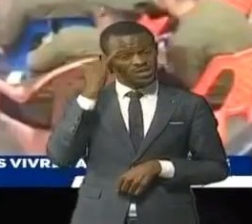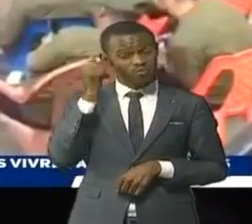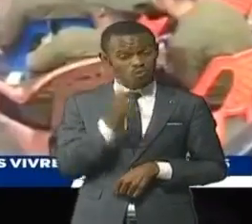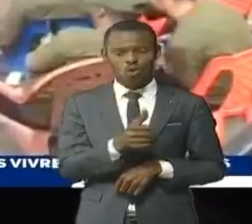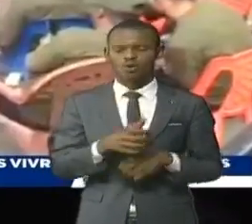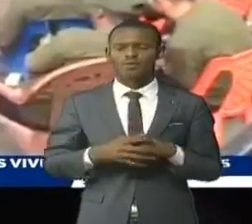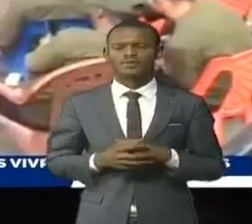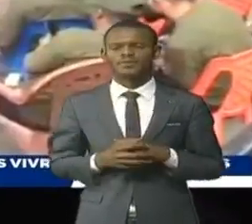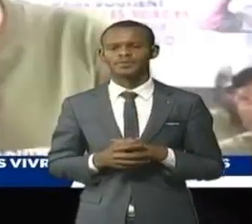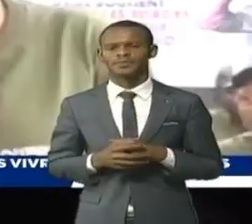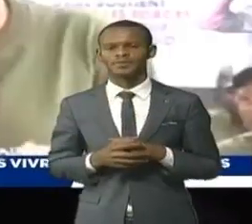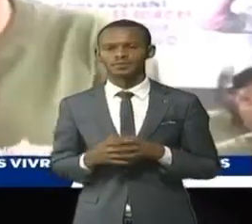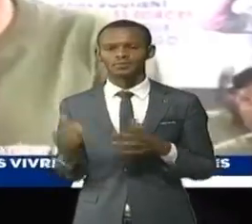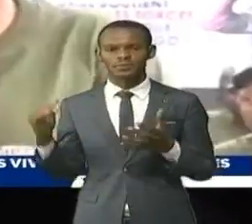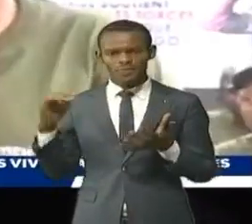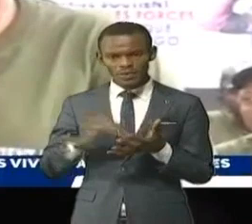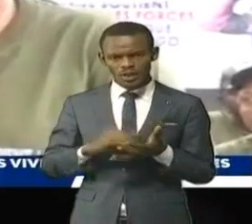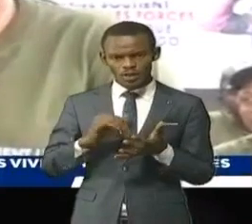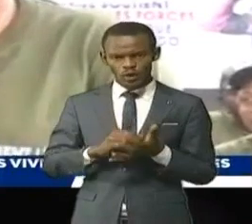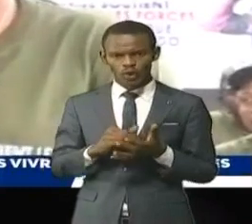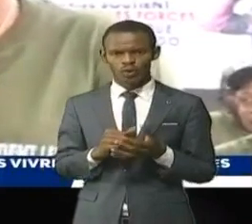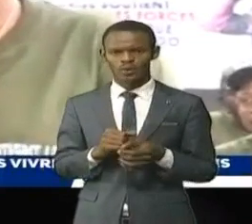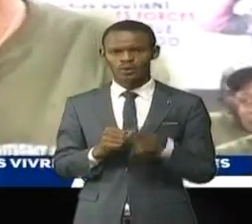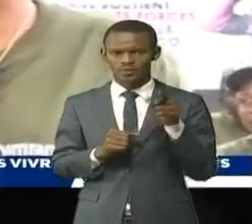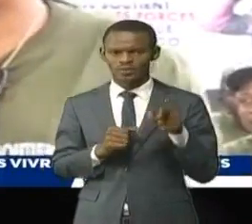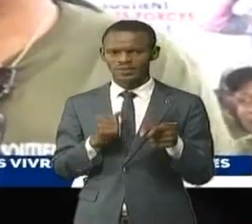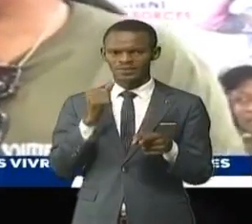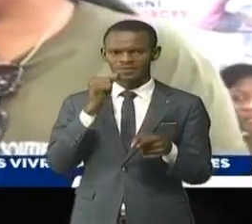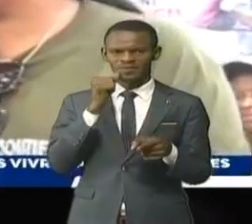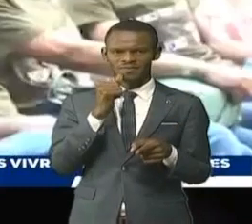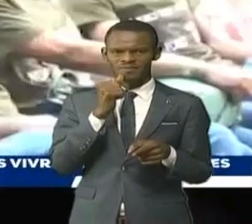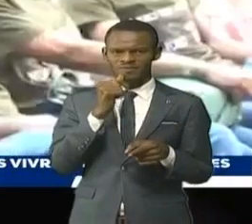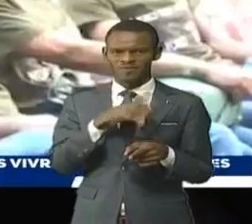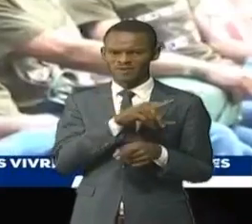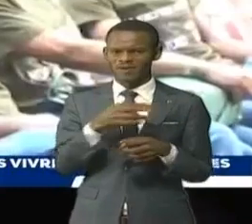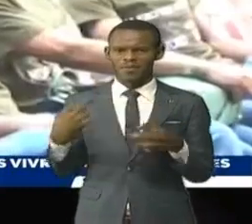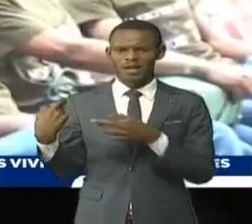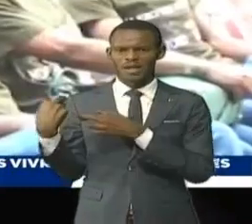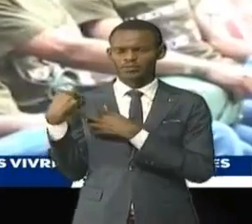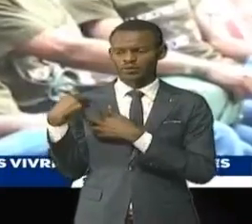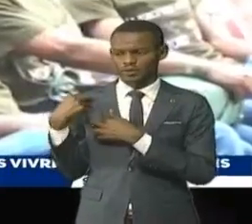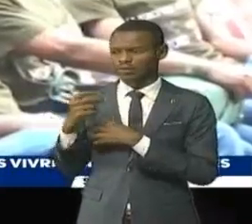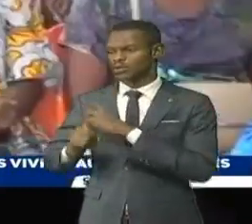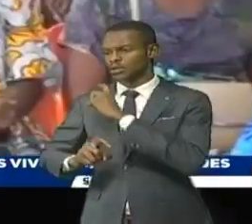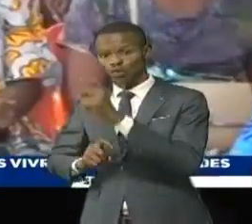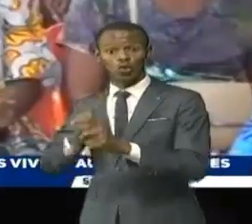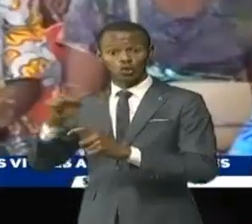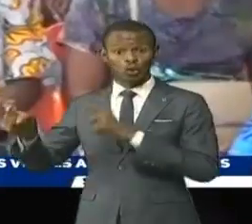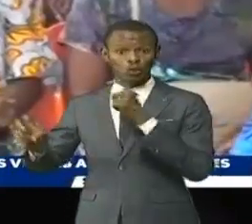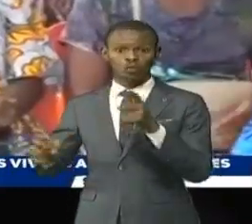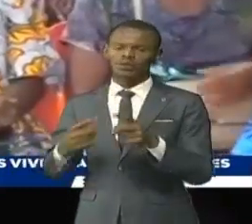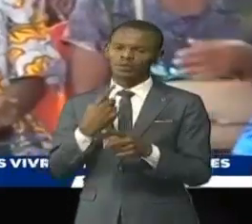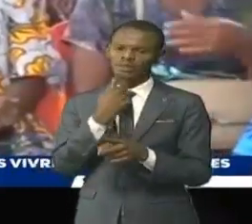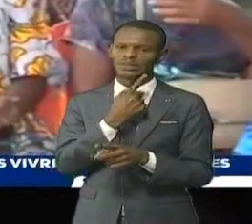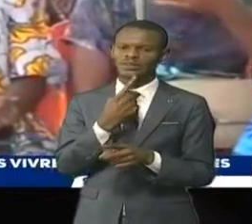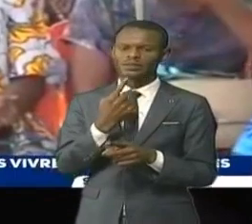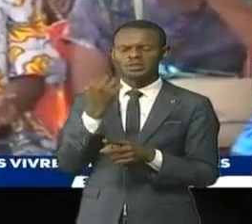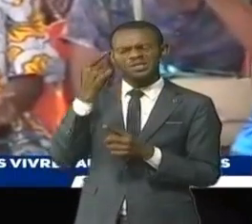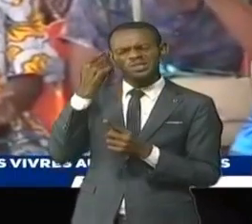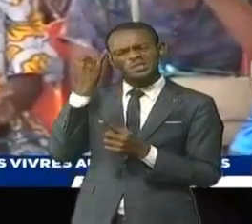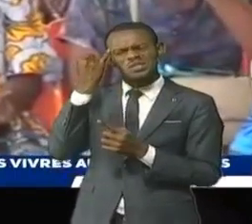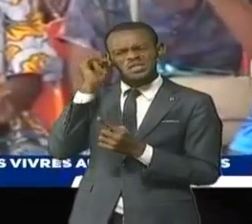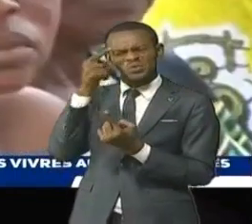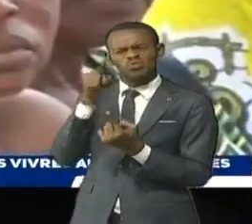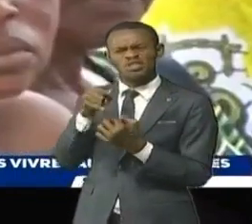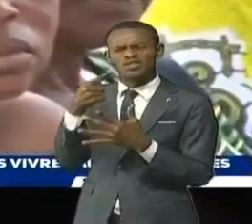élan. Dans la foulée, Mireille Mouilaré a justifié cette action par le souci de voir les familles de ceux qui combattent pour